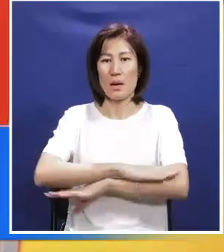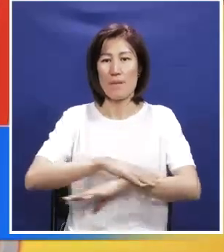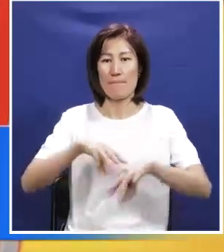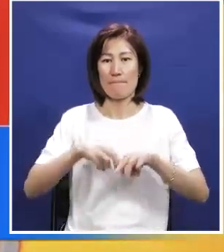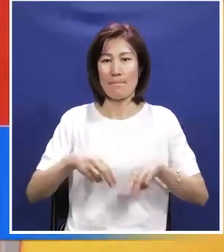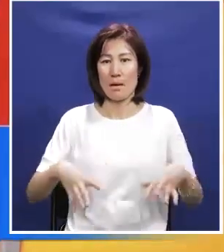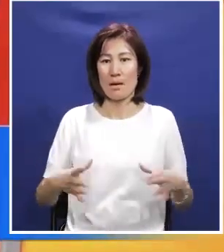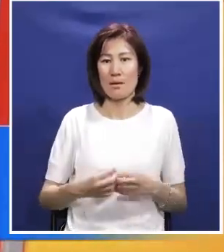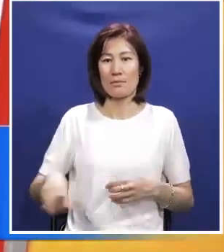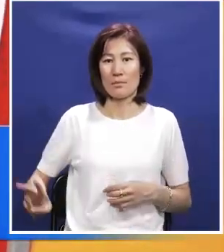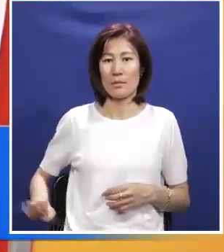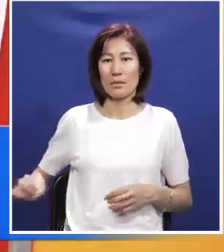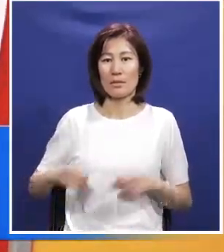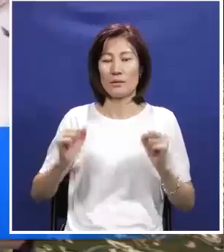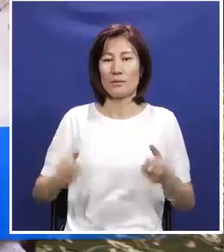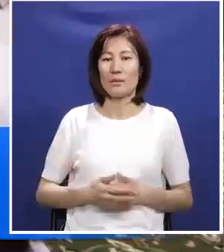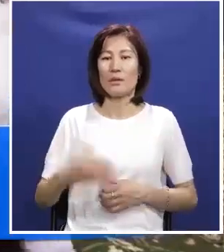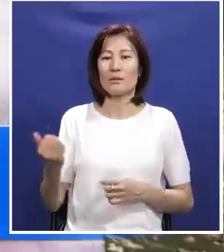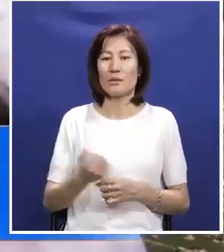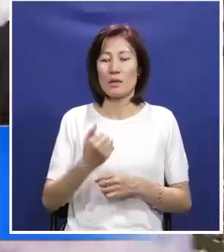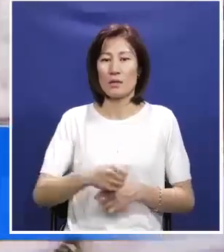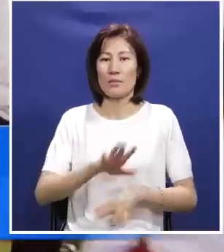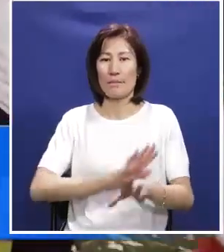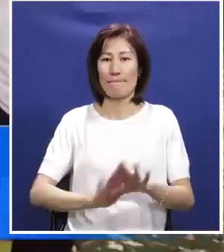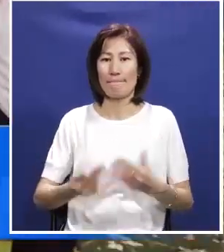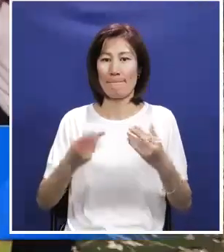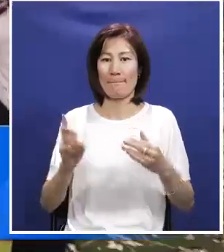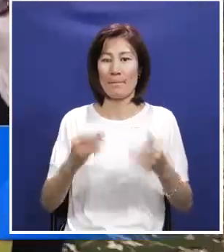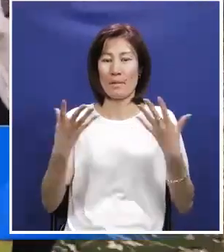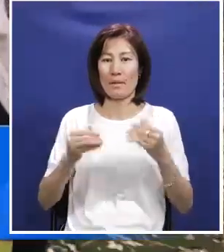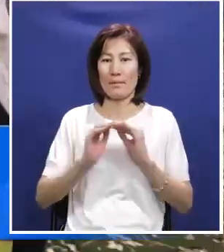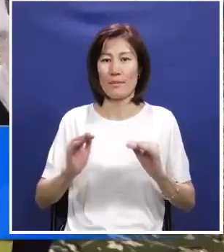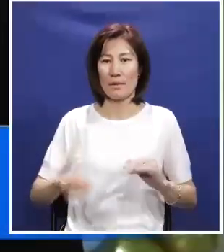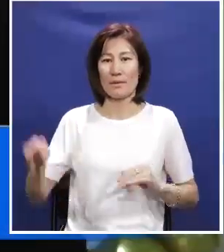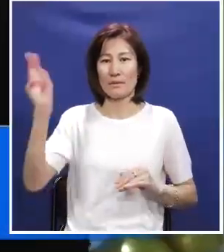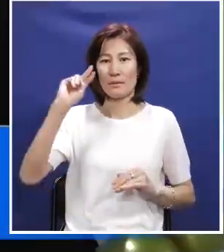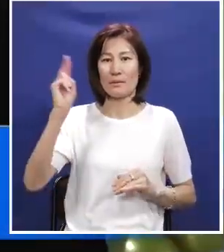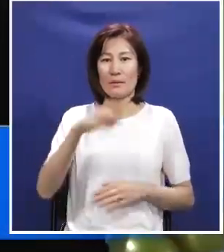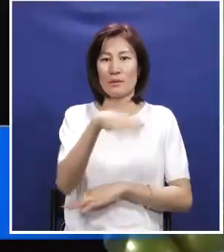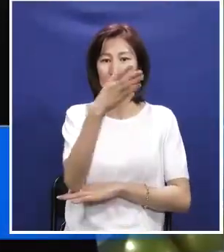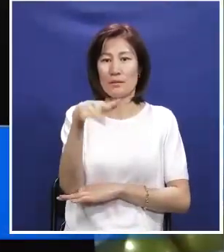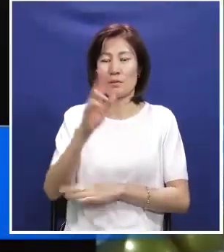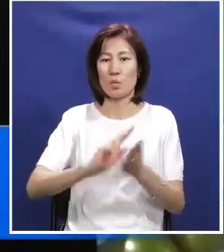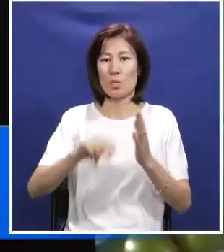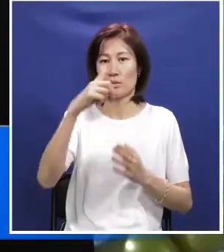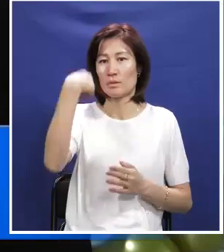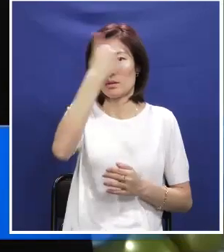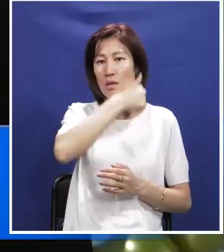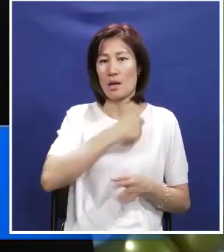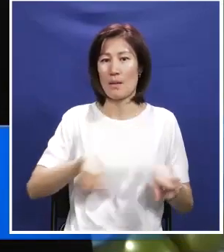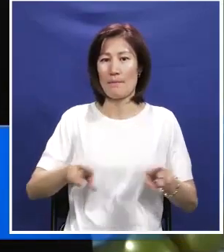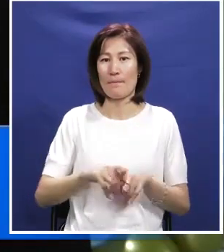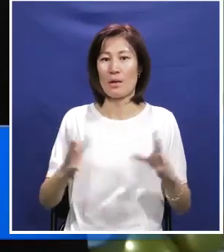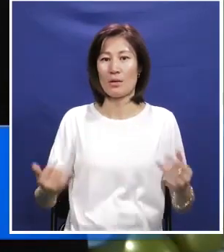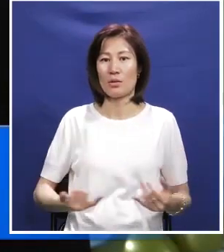мемлекетіміз, басшыларымыз осындай бізге возможность жаратып, біз сол возможностьтарды балдарға бере берейік. Тәуелсіздігіміздің 30 жылдығымен